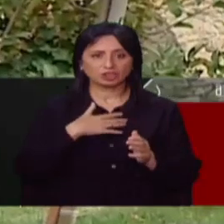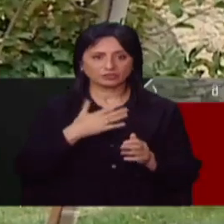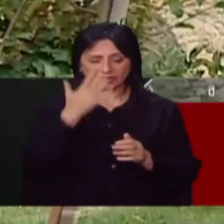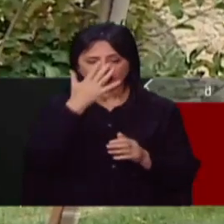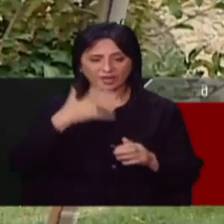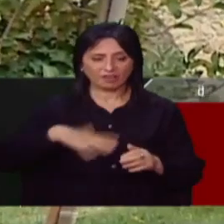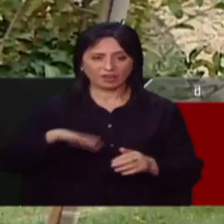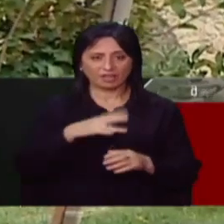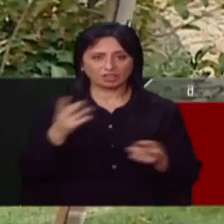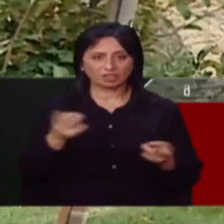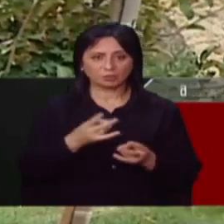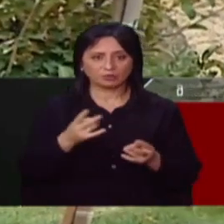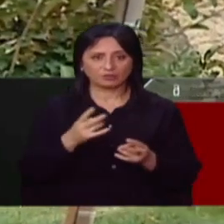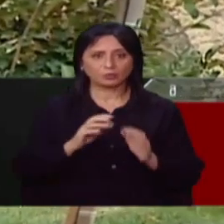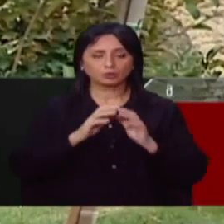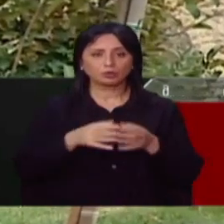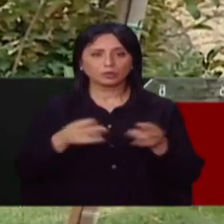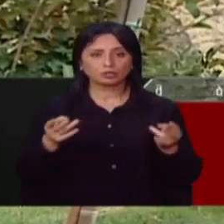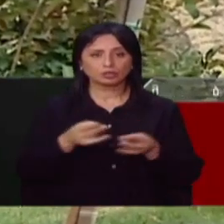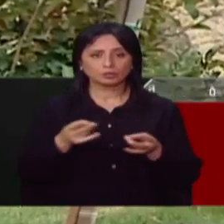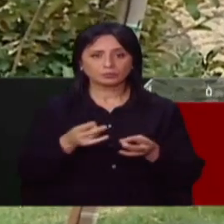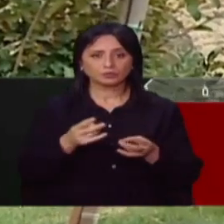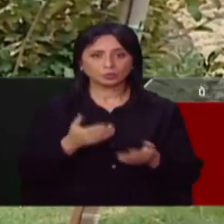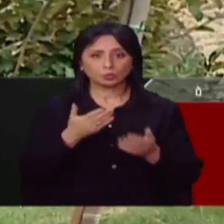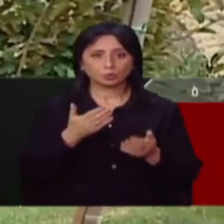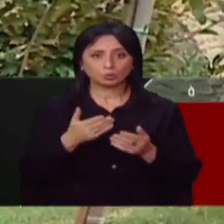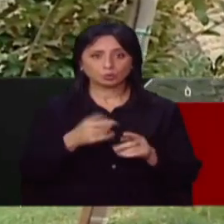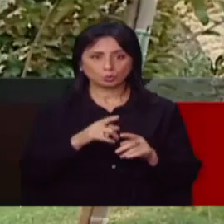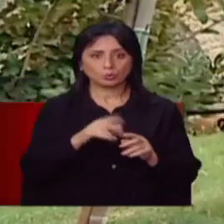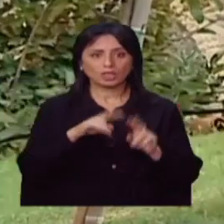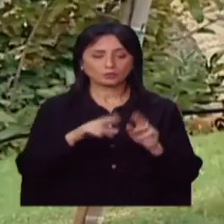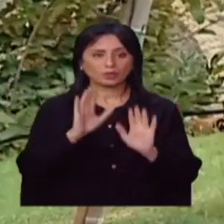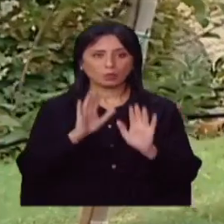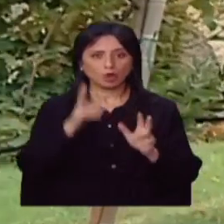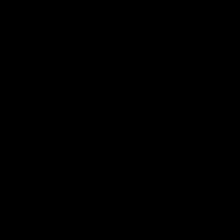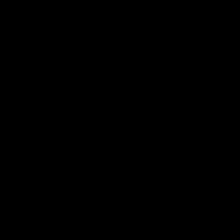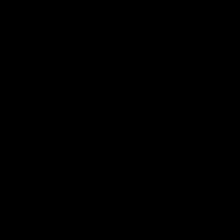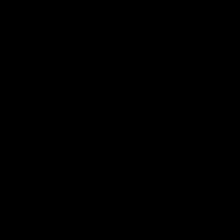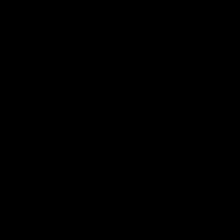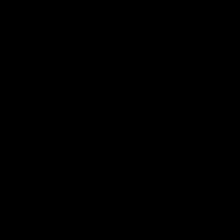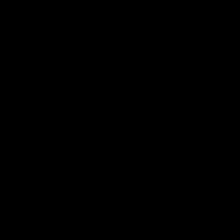ქვეყანას სჭირდება, მსოფლიოს სჭირდება და თუ აშინებს, აშინებს ყოველ დეშმაკს.